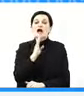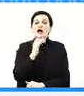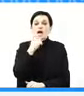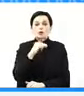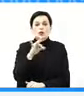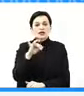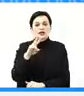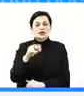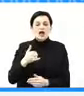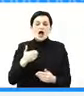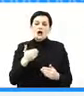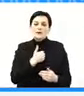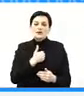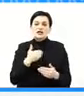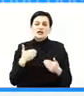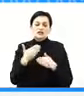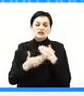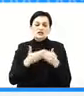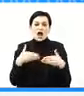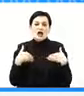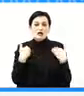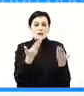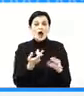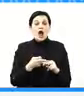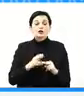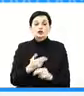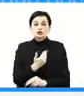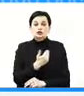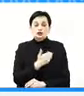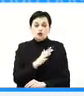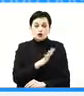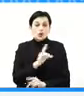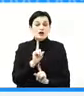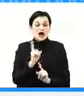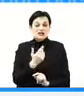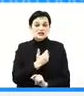მინდა წარმატებები უსურვო. ეს იყო, რაც მინდოდა